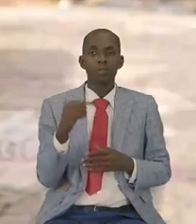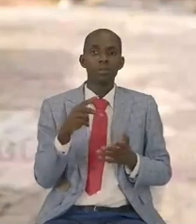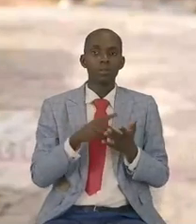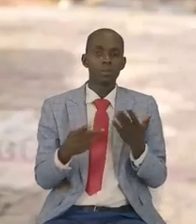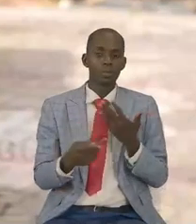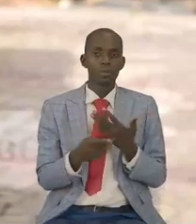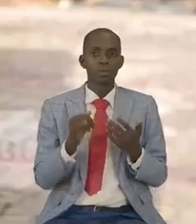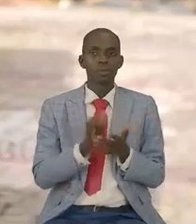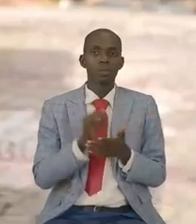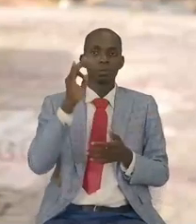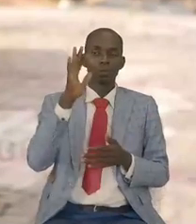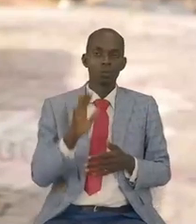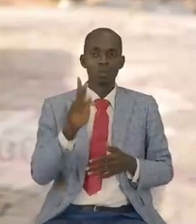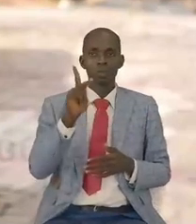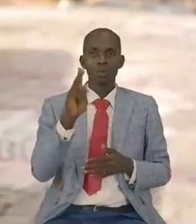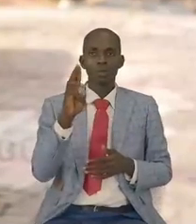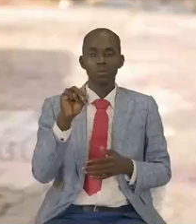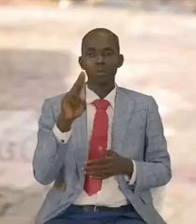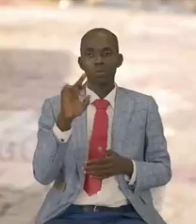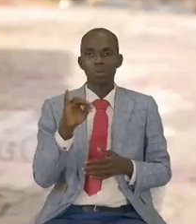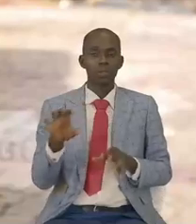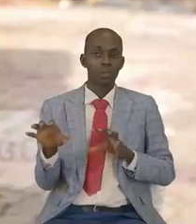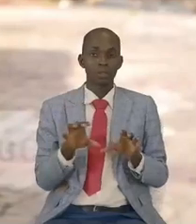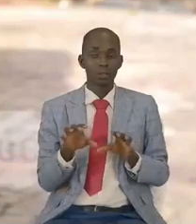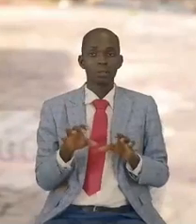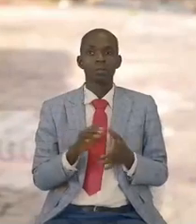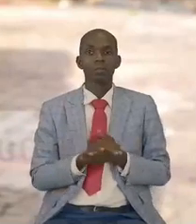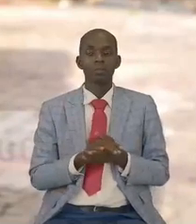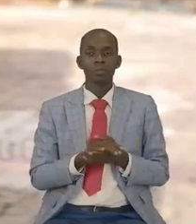pasteur Kumuyi a organisé. Quand j'étais enceinte,